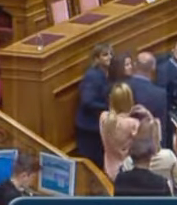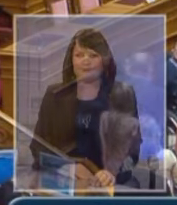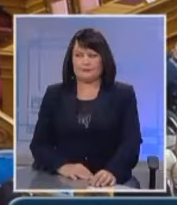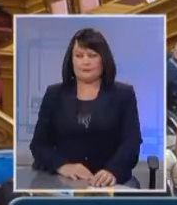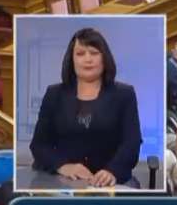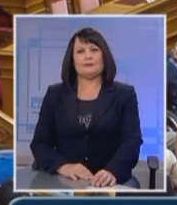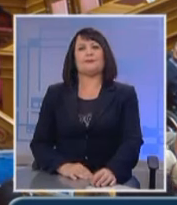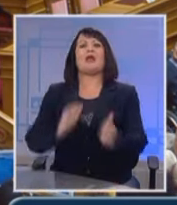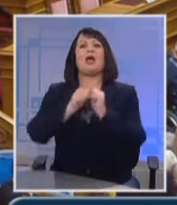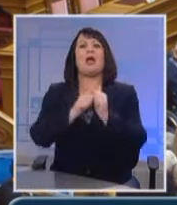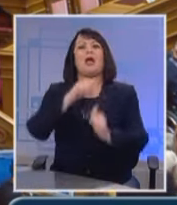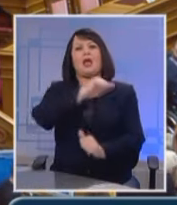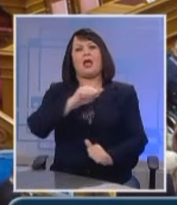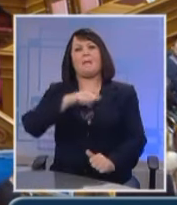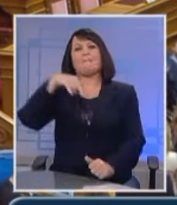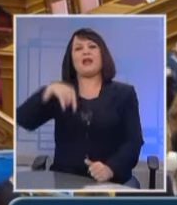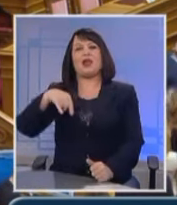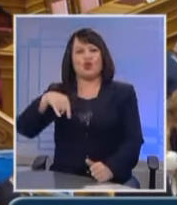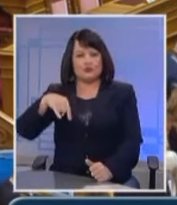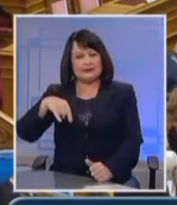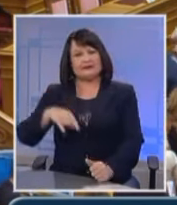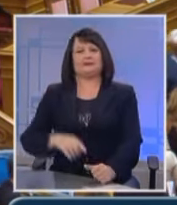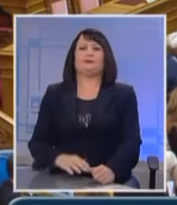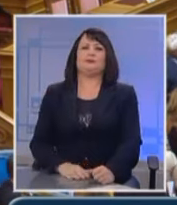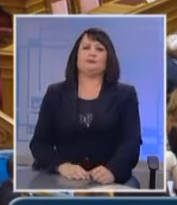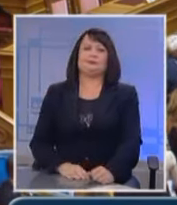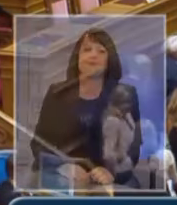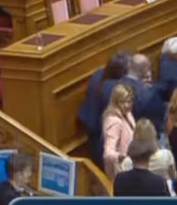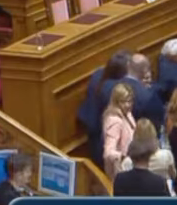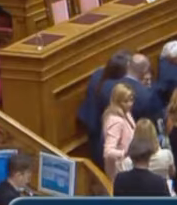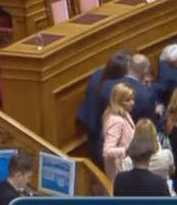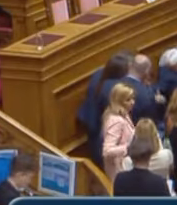Αθλητής Σουλάνης Παναγιώτης Προκόπιος.